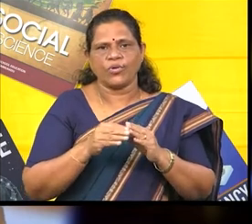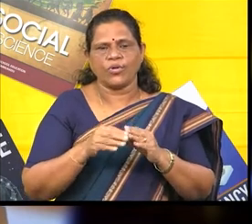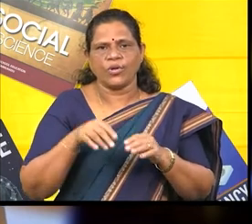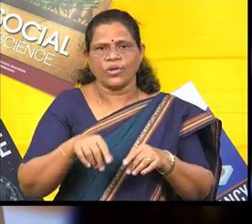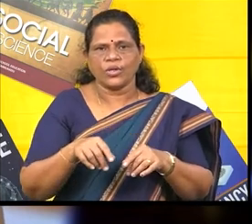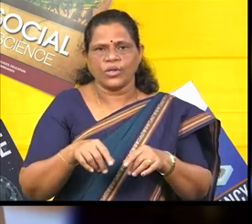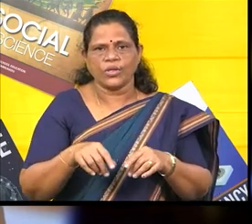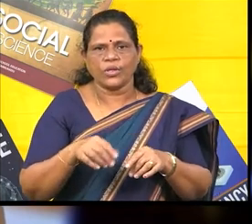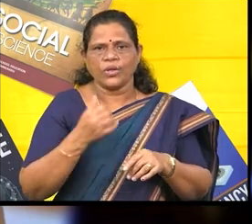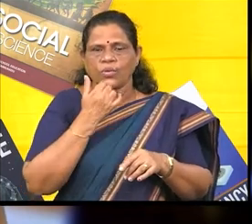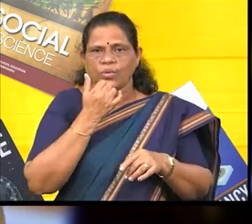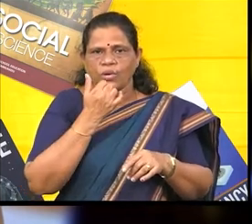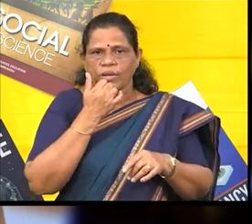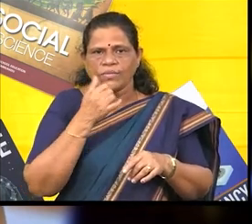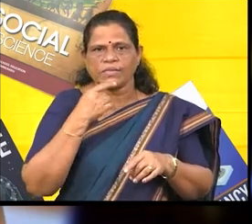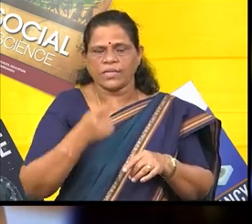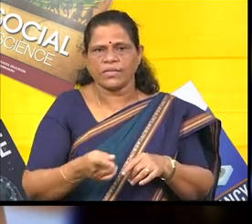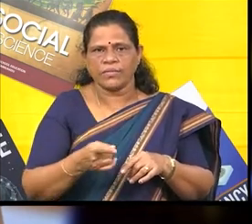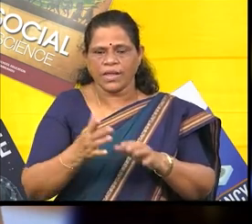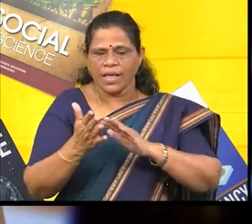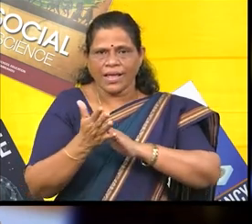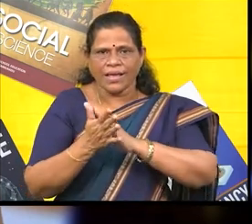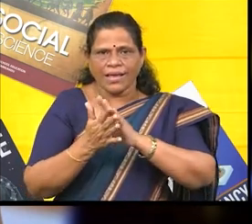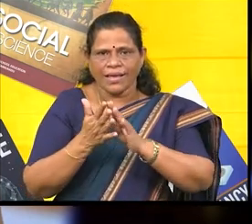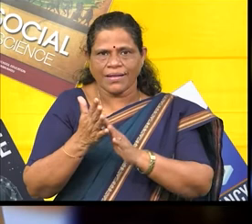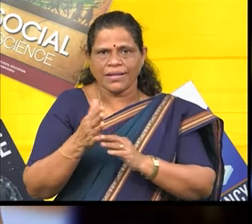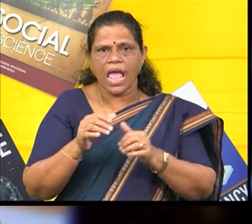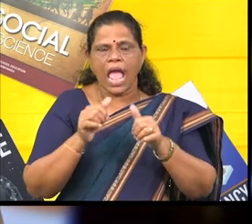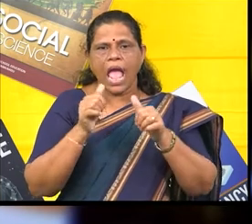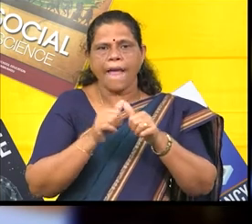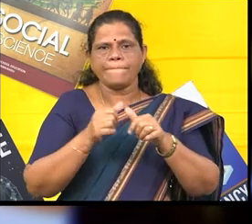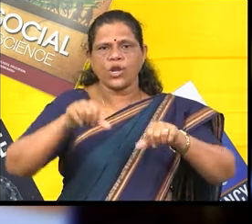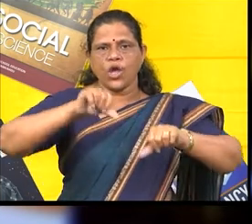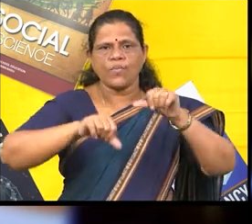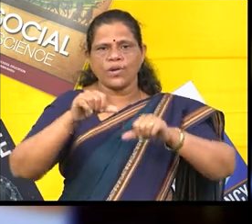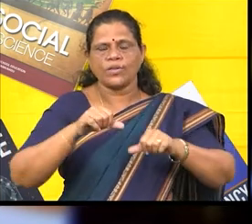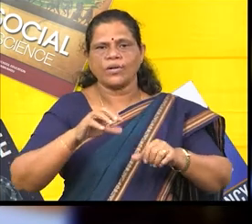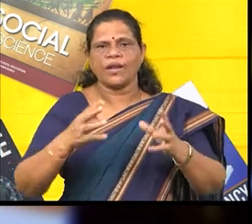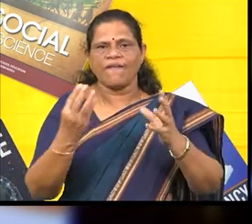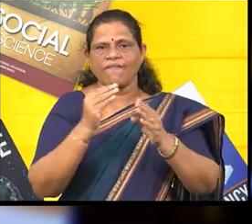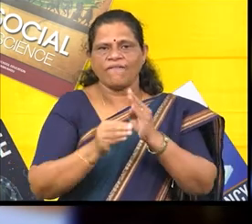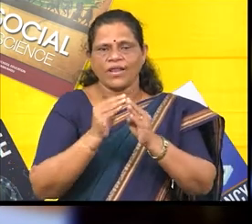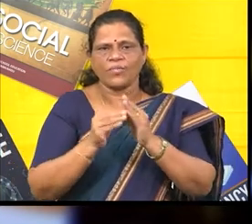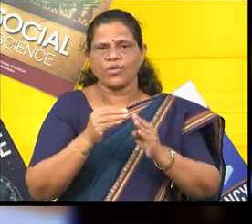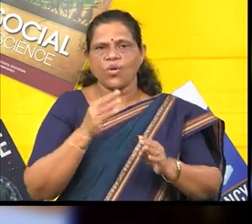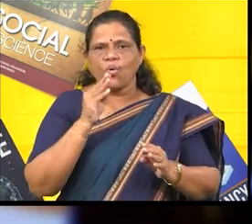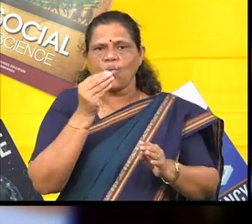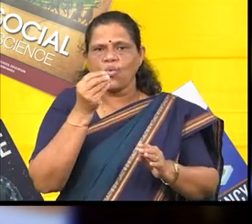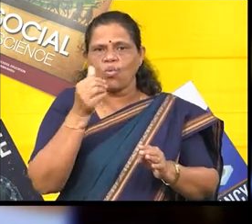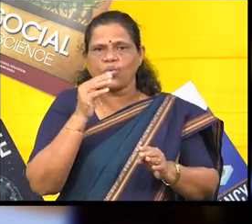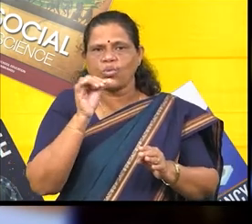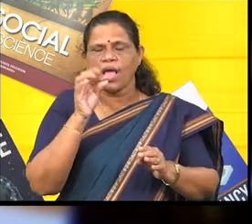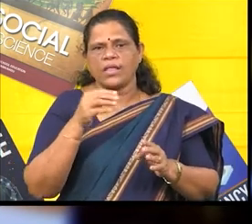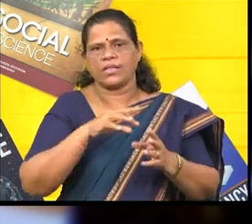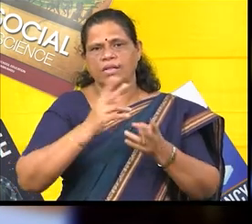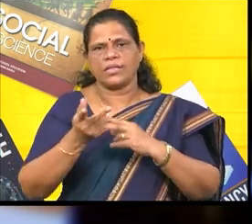பண்ணும், குற்றவாளியினுடைய கைரேகையில் உள்ள அமினோ அமிலத்தோடு வினைபுரிந்து ஊதா நேரத்தை தரும். அந்த ஊதா நேரத்தை வச்சு